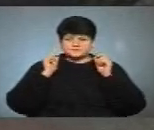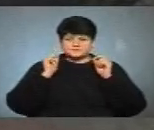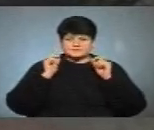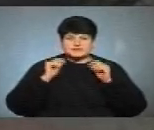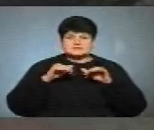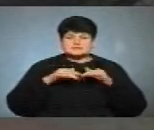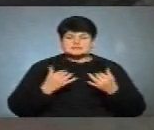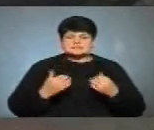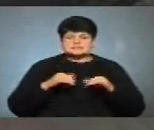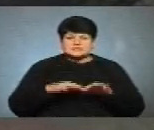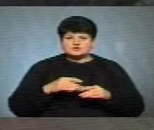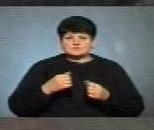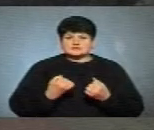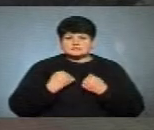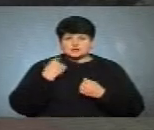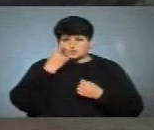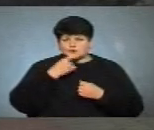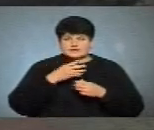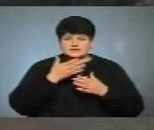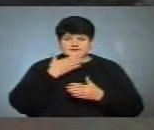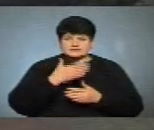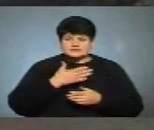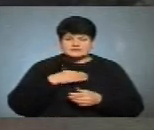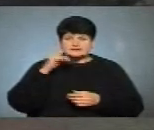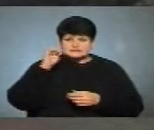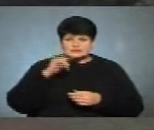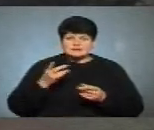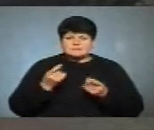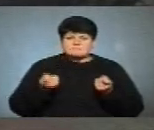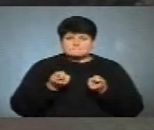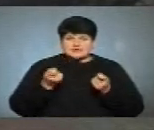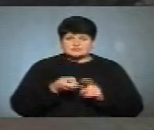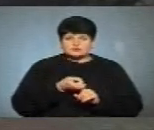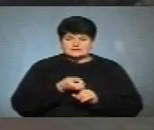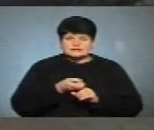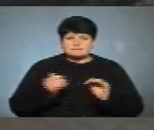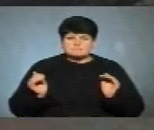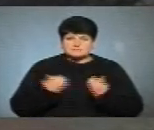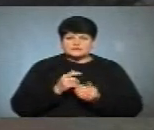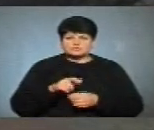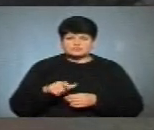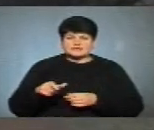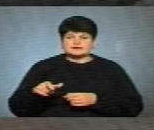засоби захисту органів дихання, про те, що вони знають, що треба менше контактувати. Ми бачимо, що менше вже людей